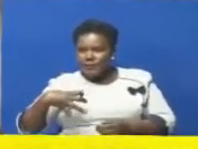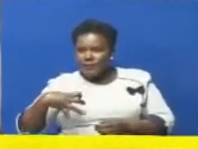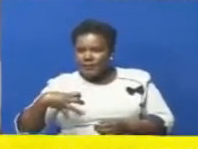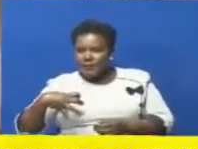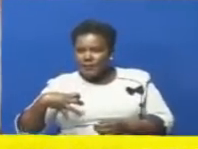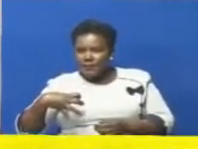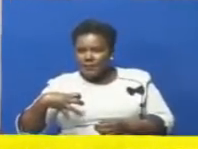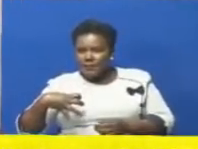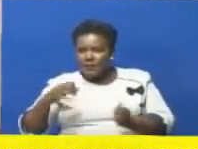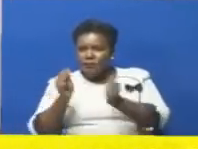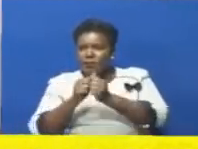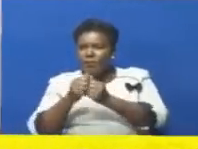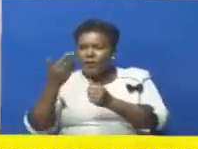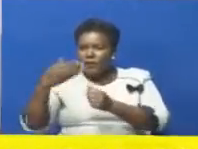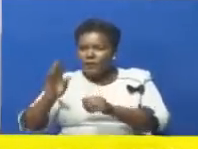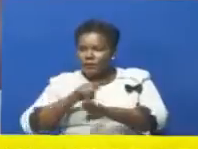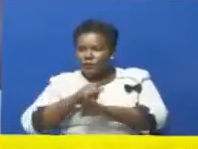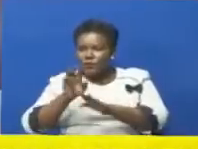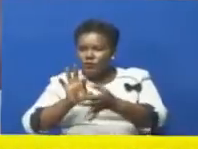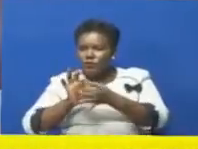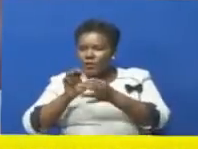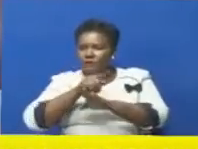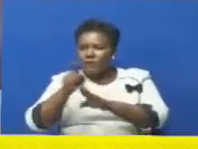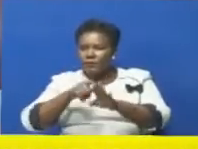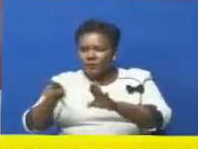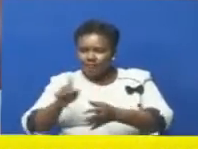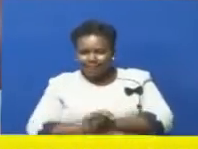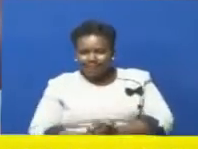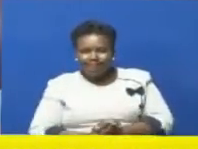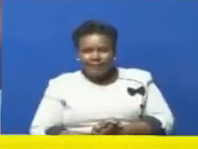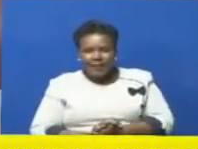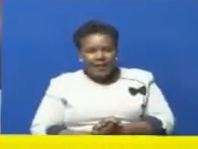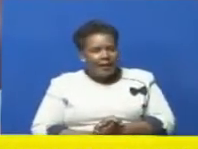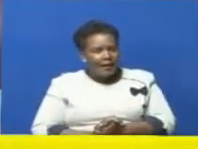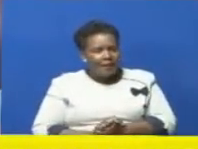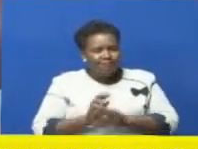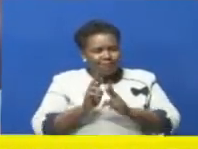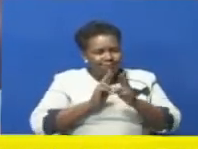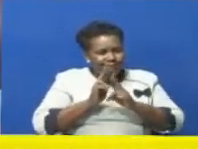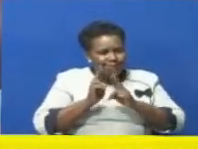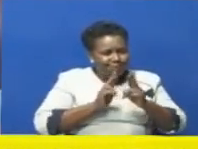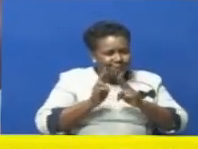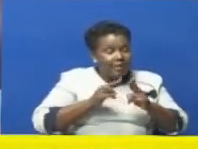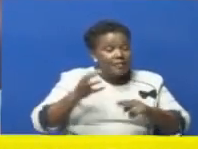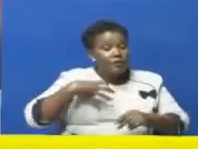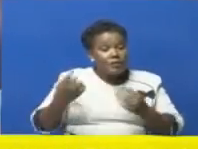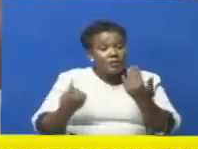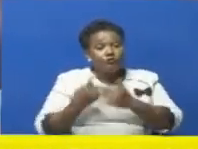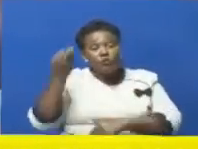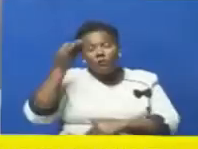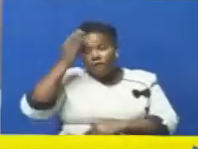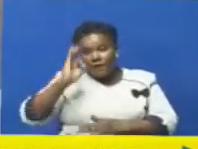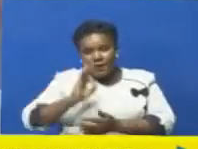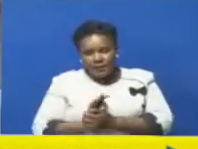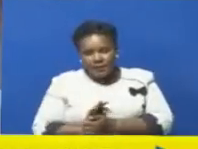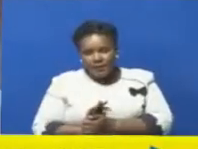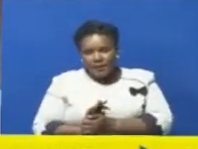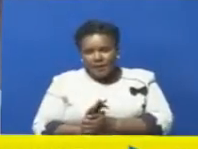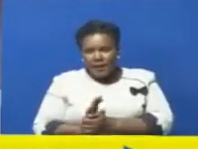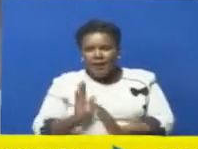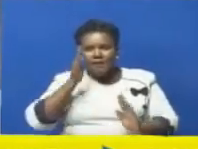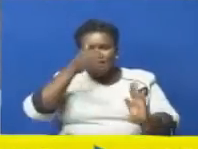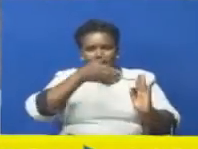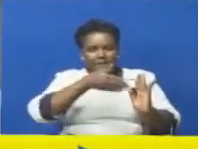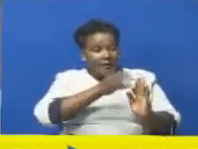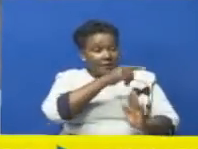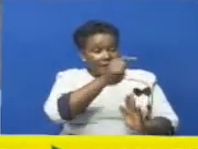wakati akizungumza na waziri wa biashara na biashara za kimataifa na uwekezaji wa Ufaransa Frank Riester alipowasili jijini Dar es Salaam kwa